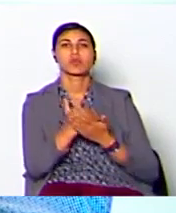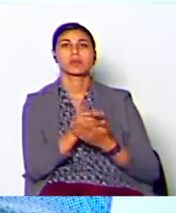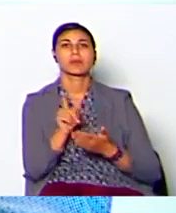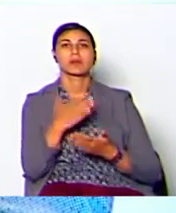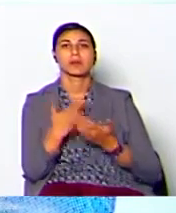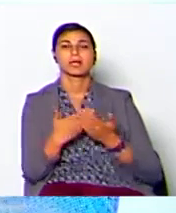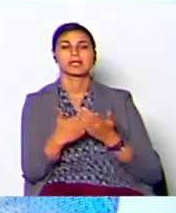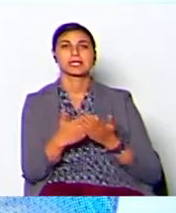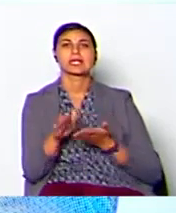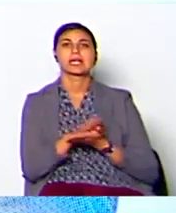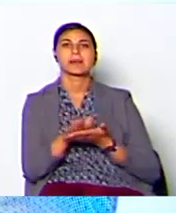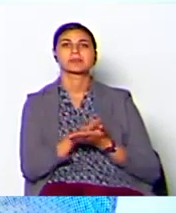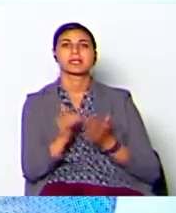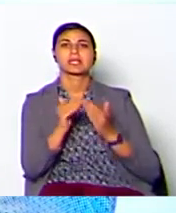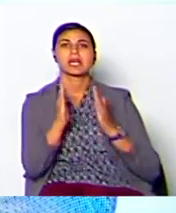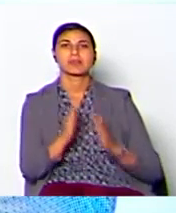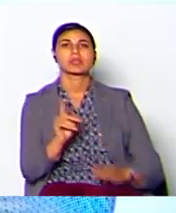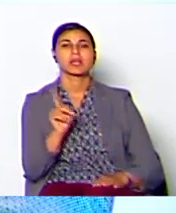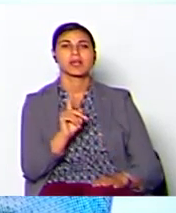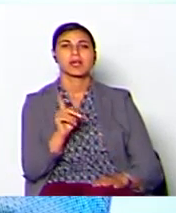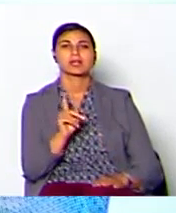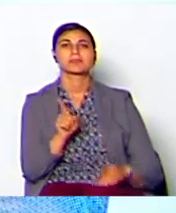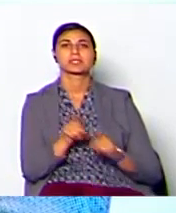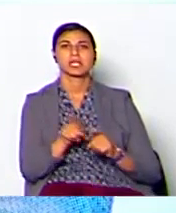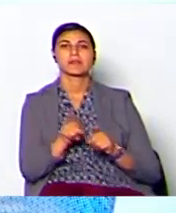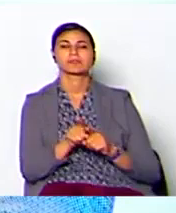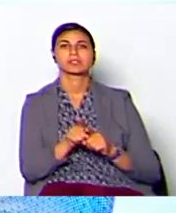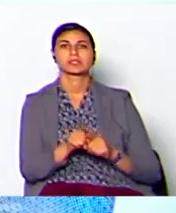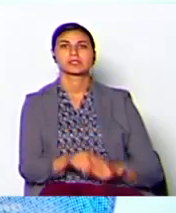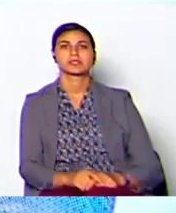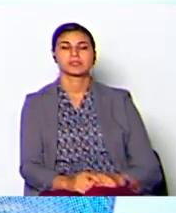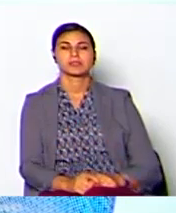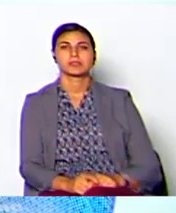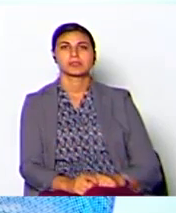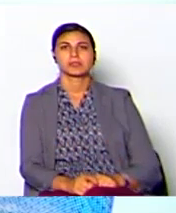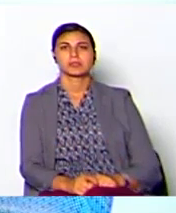თუნდაც გამწმენდი ნაგებობები ან რაღაც მსგავსი